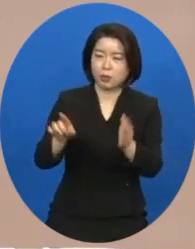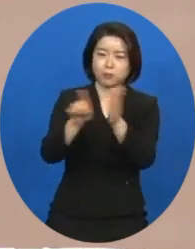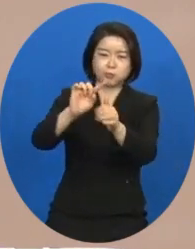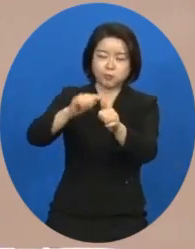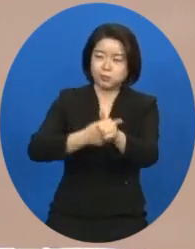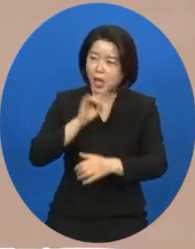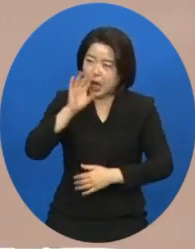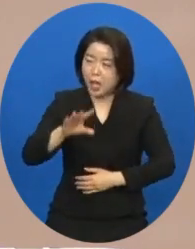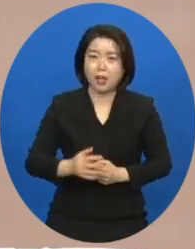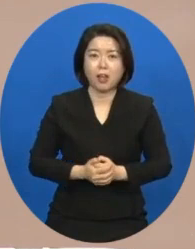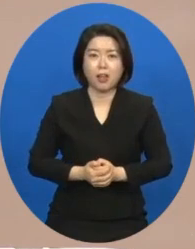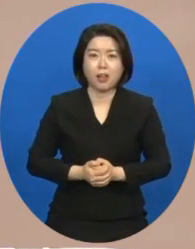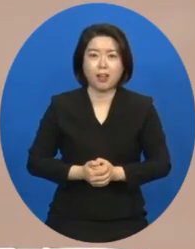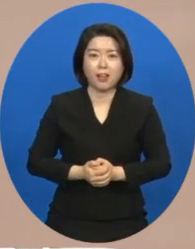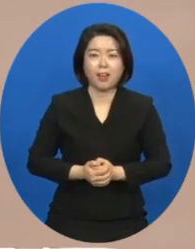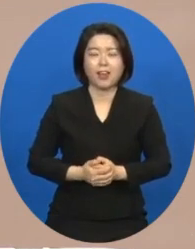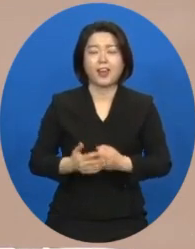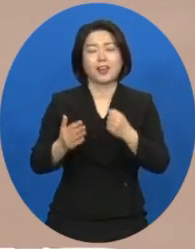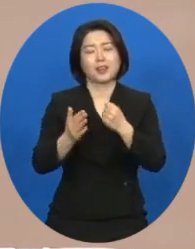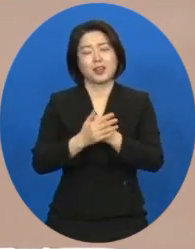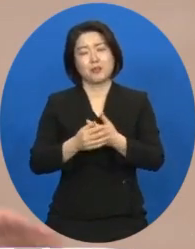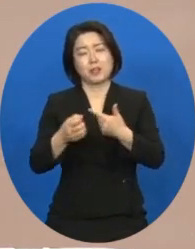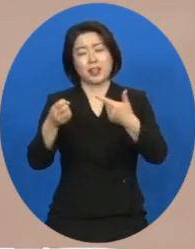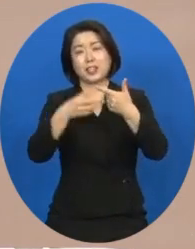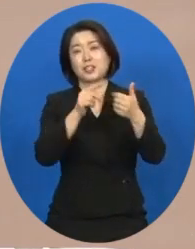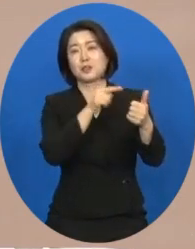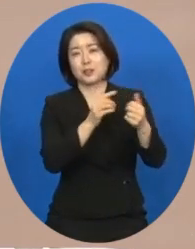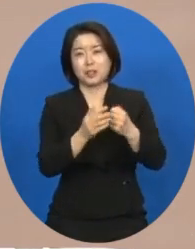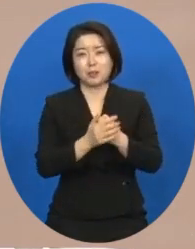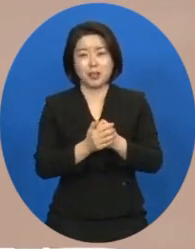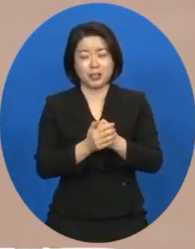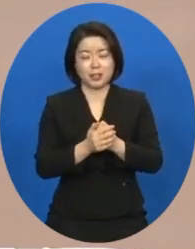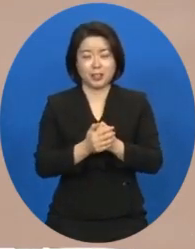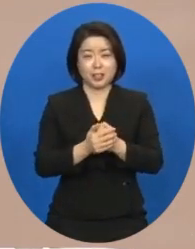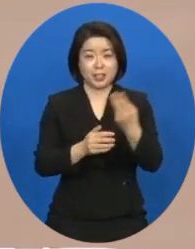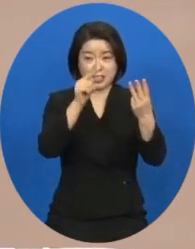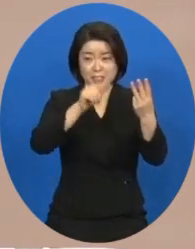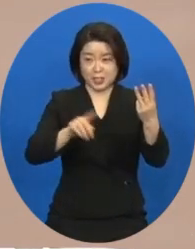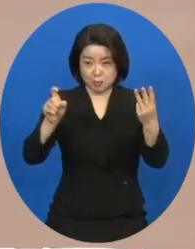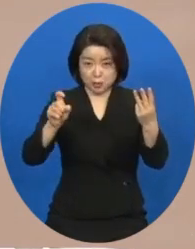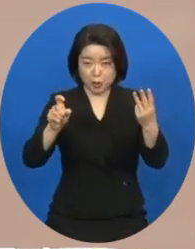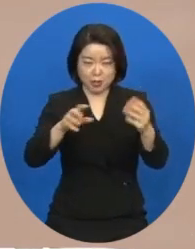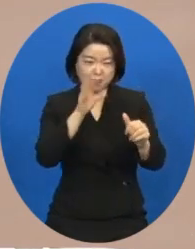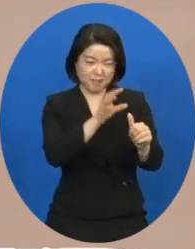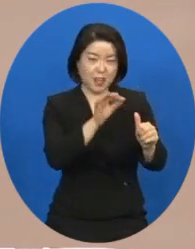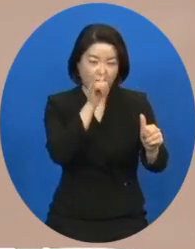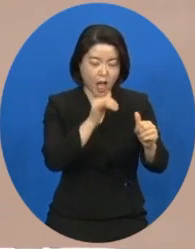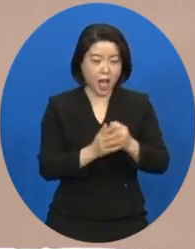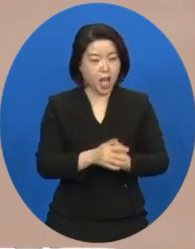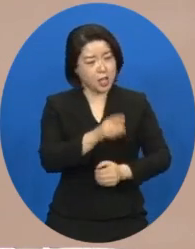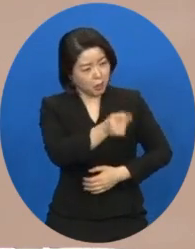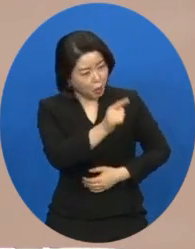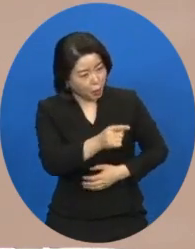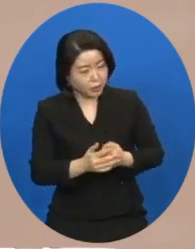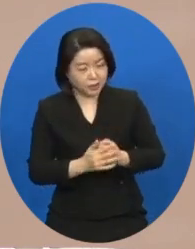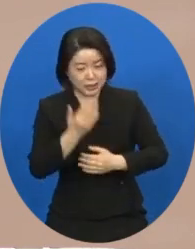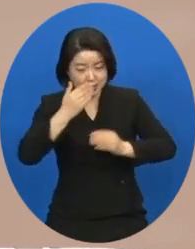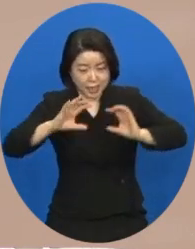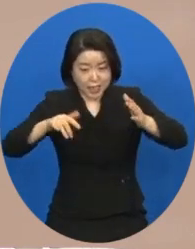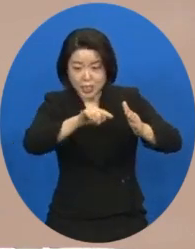않고. 그래서 예수님께서 니고데모에게 10절에 이렇게 책망하셨어요. 너는